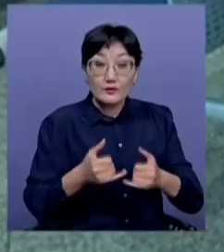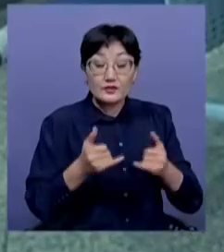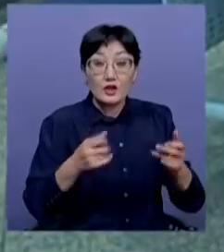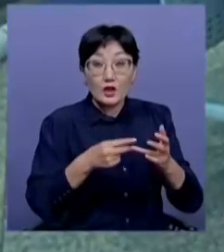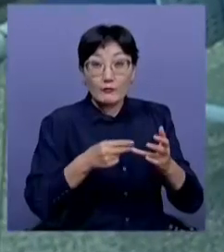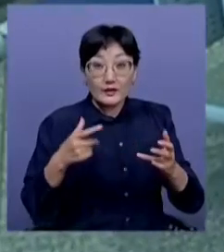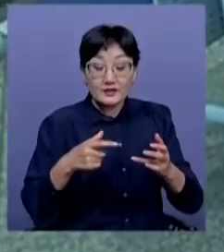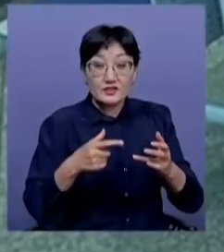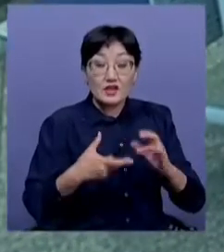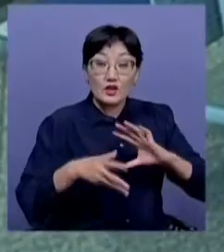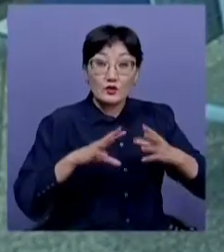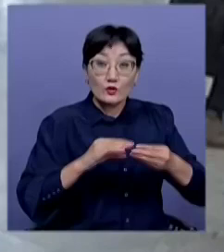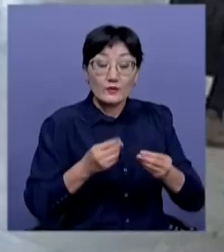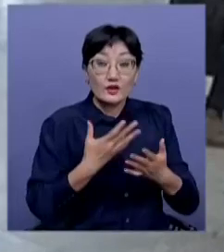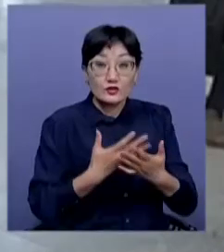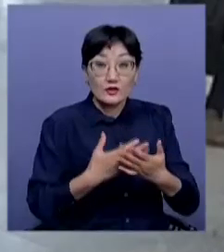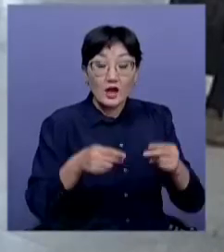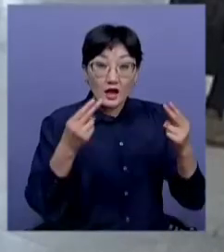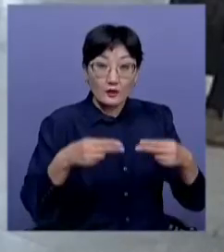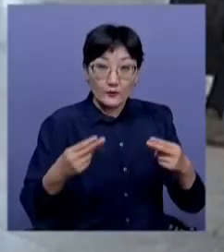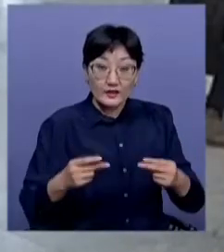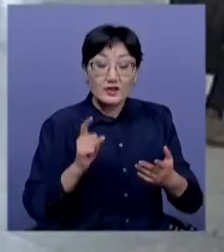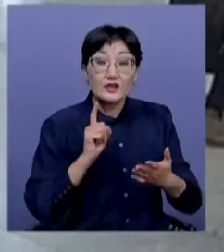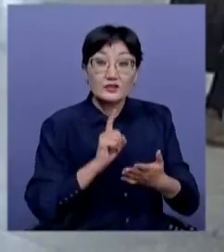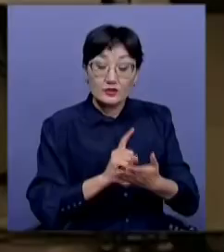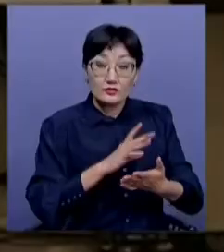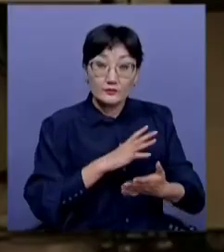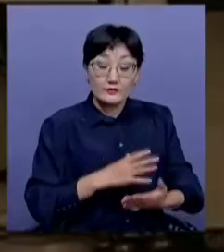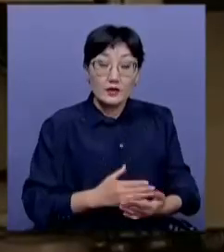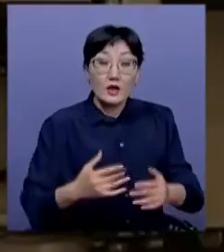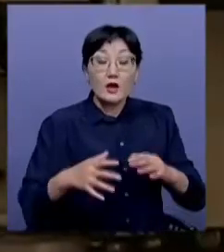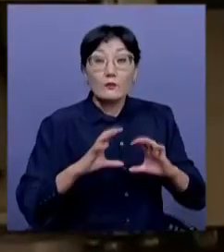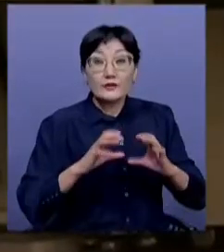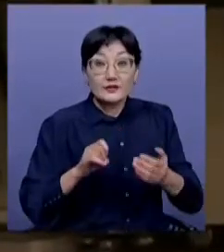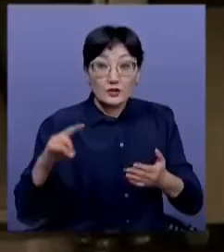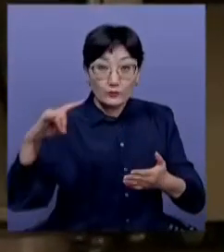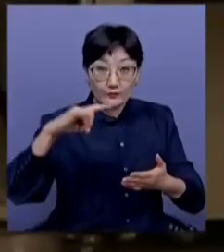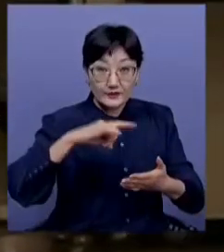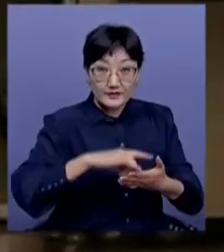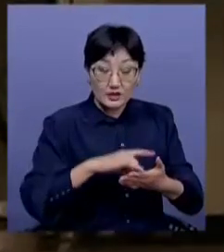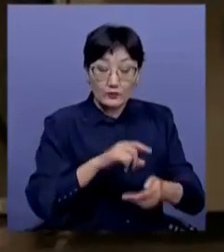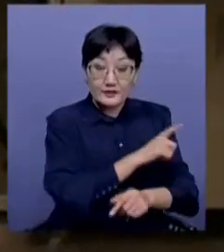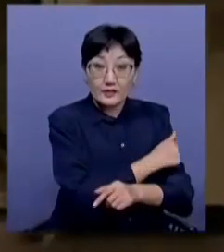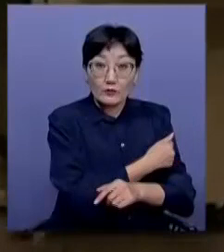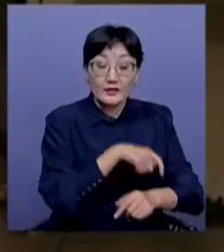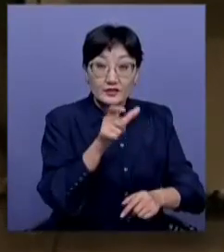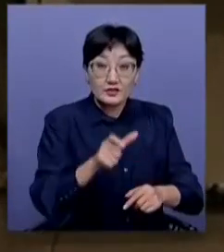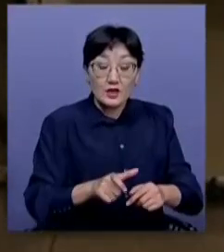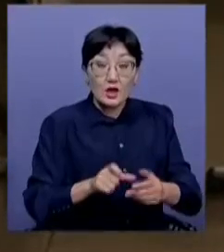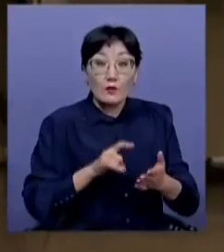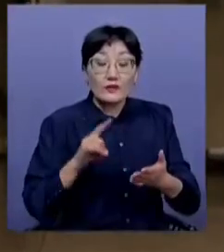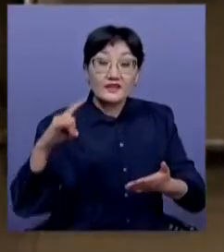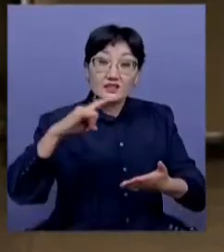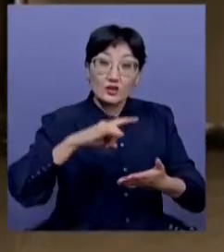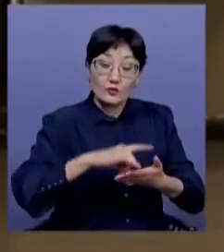ПТР талдамасының нәтижесі көрсетілген анықтаманың болуы міндетті. Халықаралық рейспен ұшып келгендерді санитар мамандары әуе кемесі